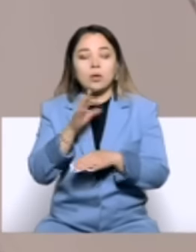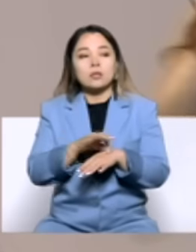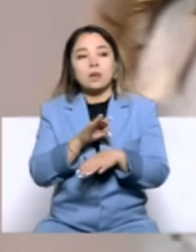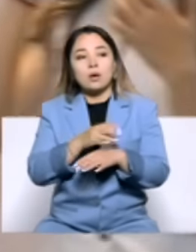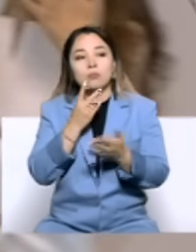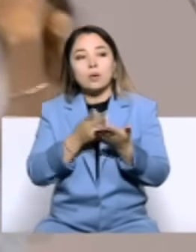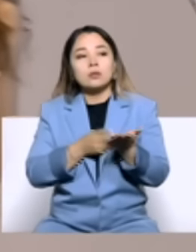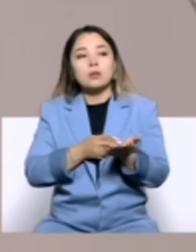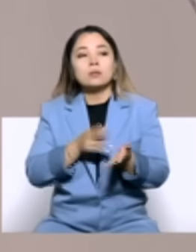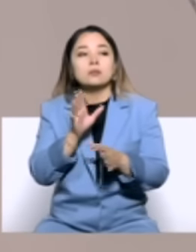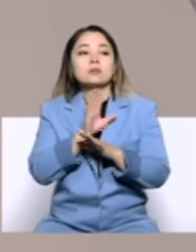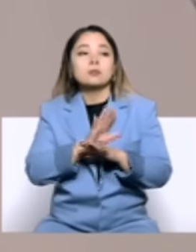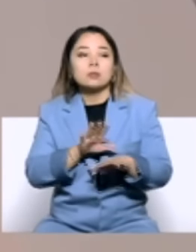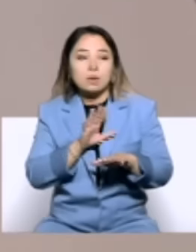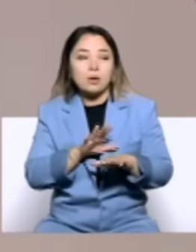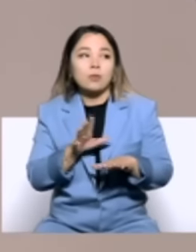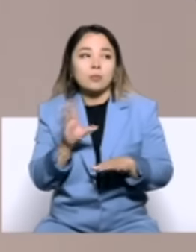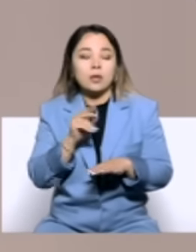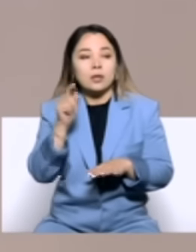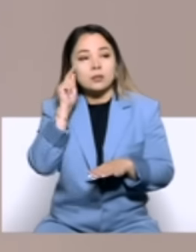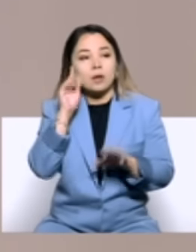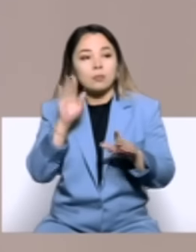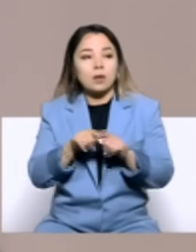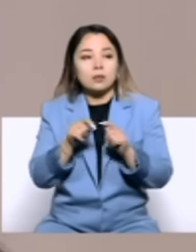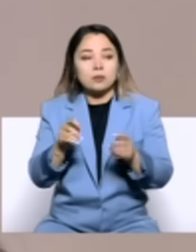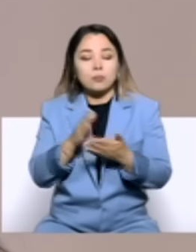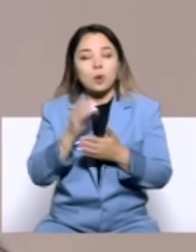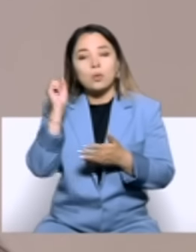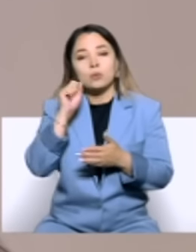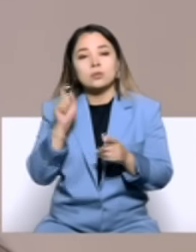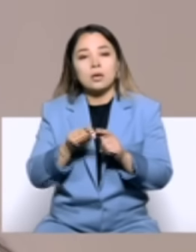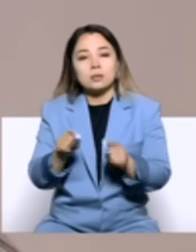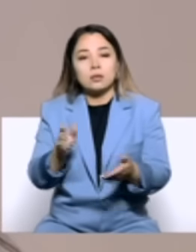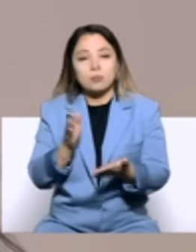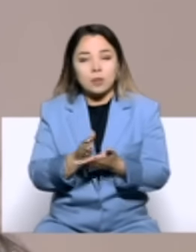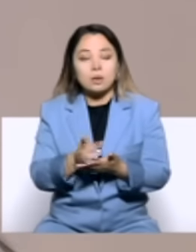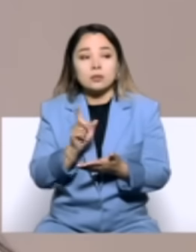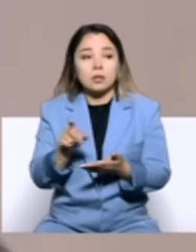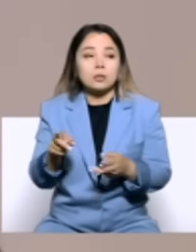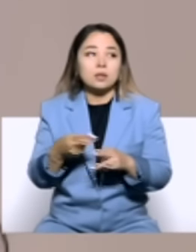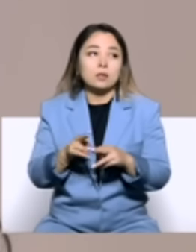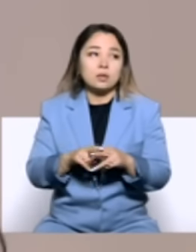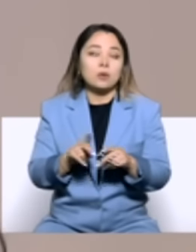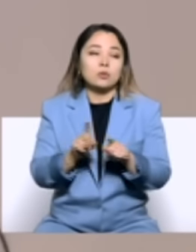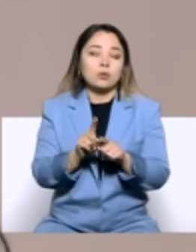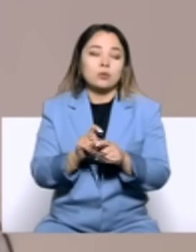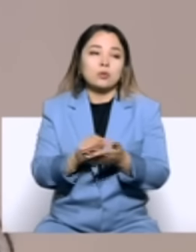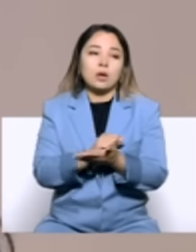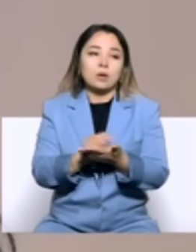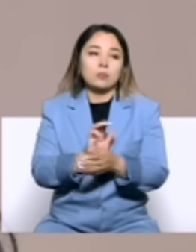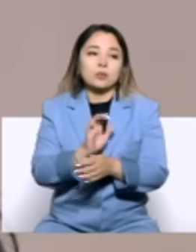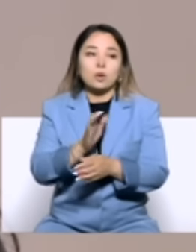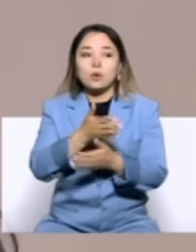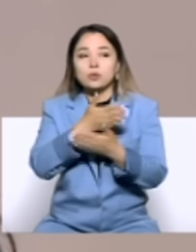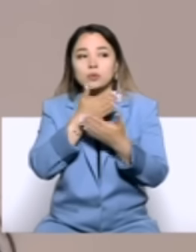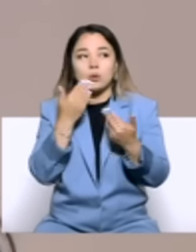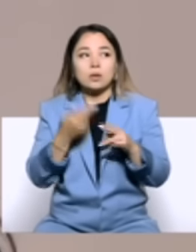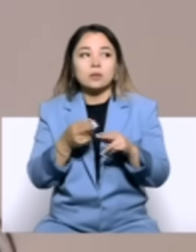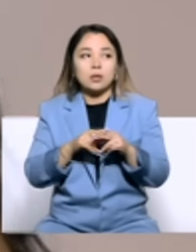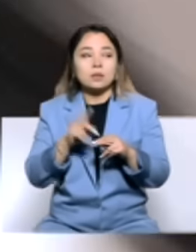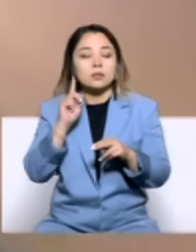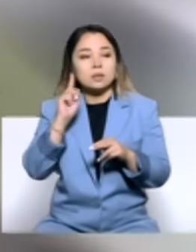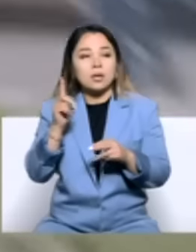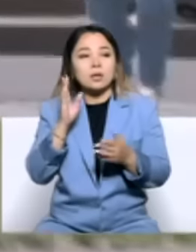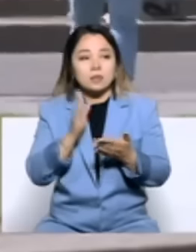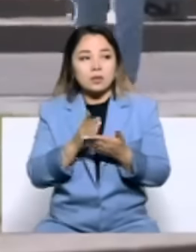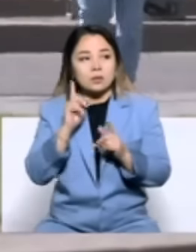көрсету керек? Мен лучше барып Қырғызстанда ашам, немесе Өзбекистанда ашам. Себебі оларда декларирование жоқ. Сондай біз жайт естіп